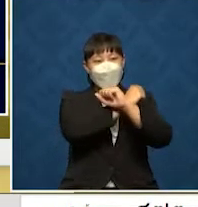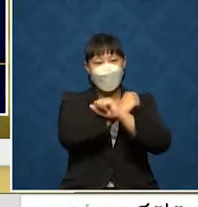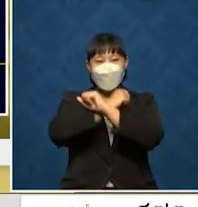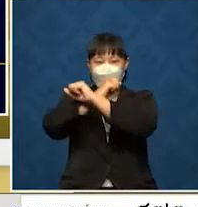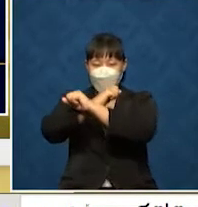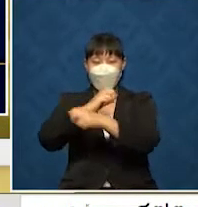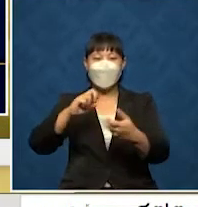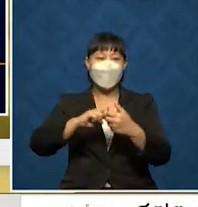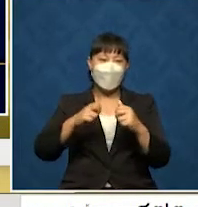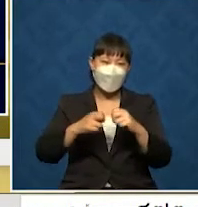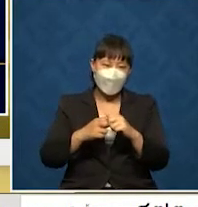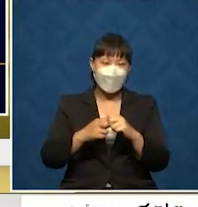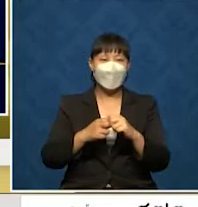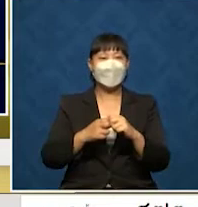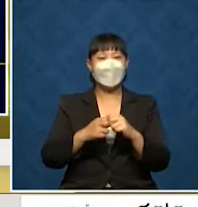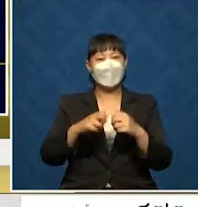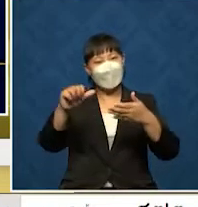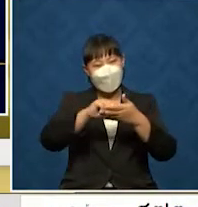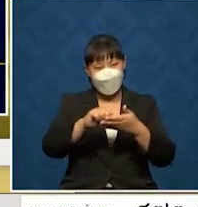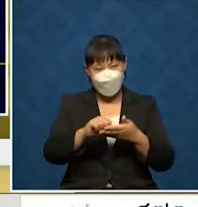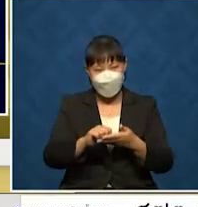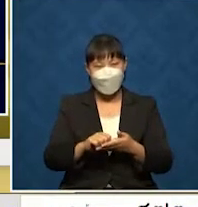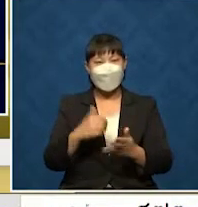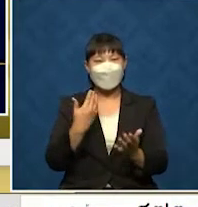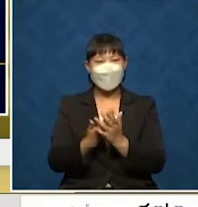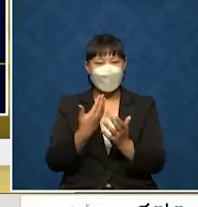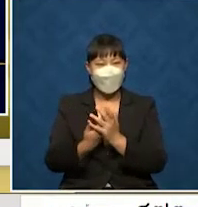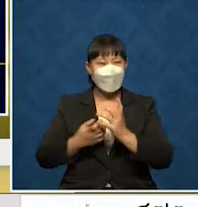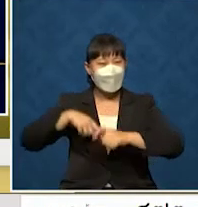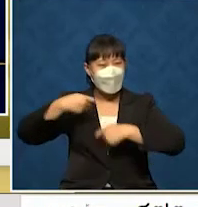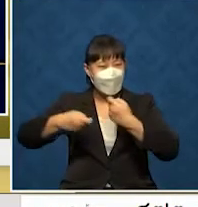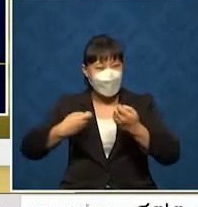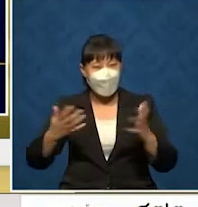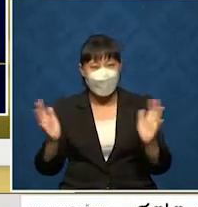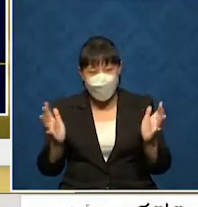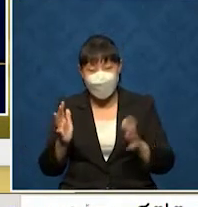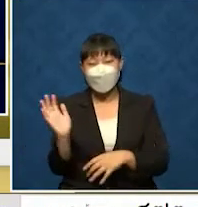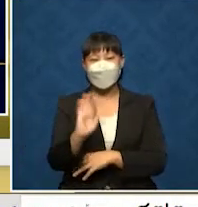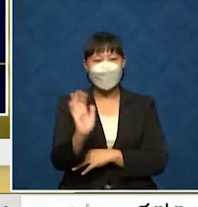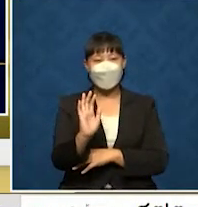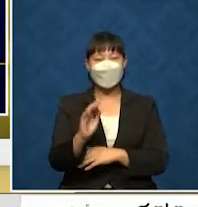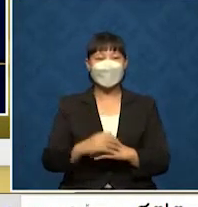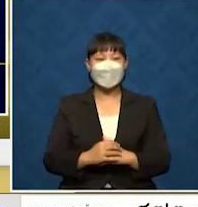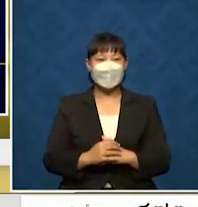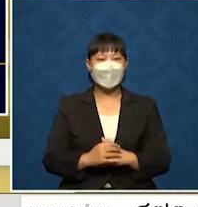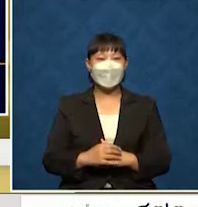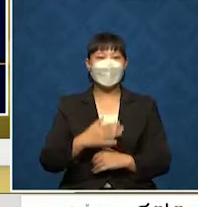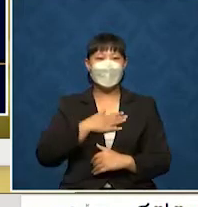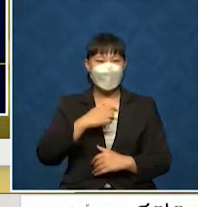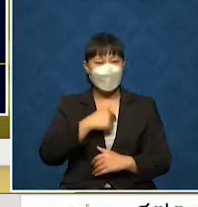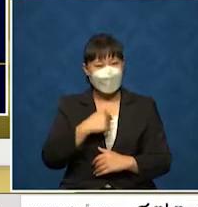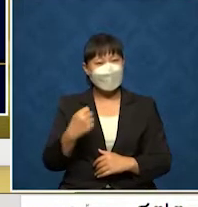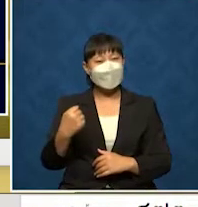าซึ่งจะไม่ได้ใช้งบประมาณอีกมากมายจากเดิมเลยและผมมั่นใ